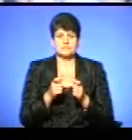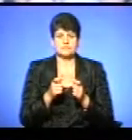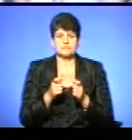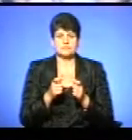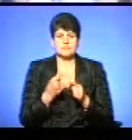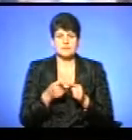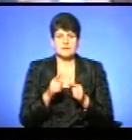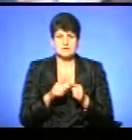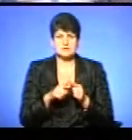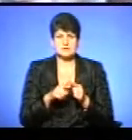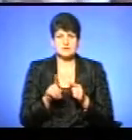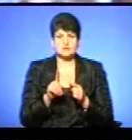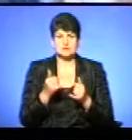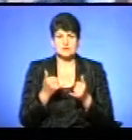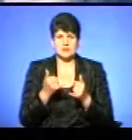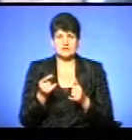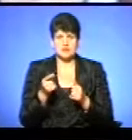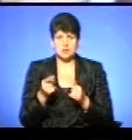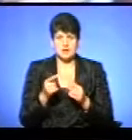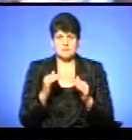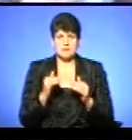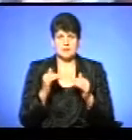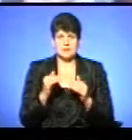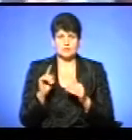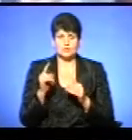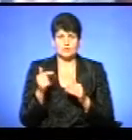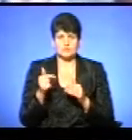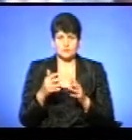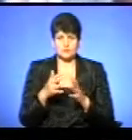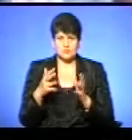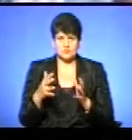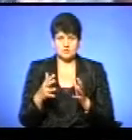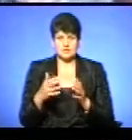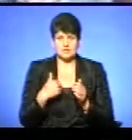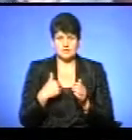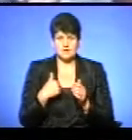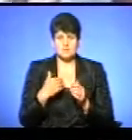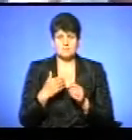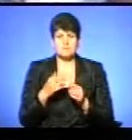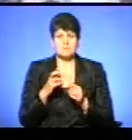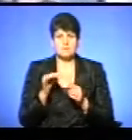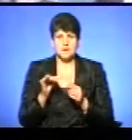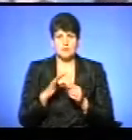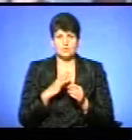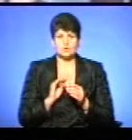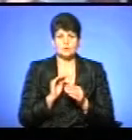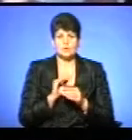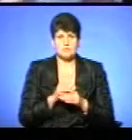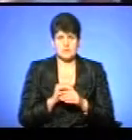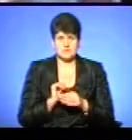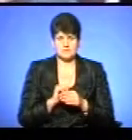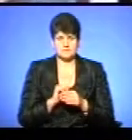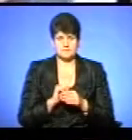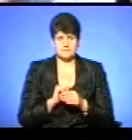ці, щоб для тернополян карточки, підняти на гривню більше. І більше нам, скільки було б доплати.